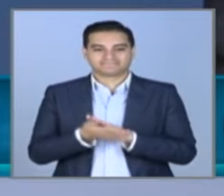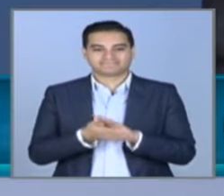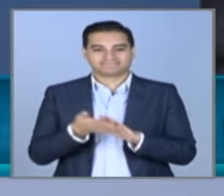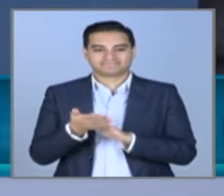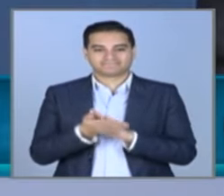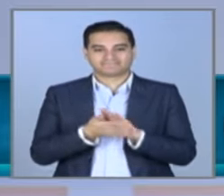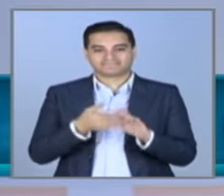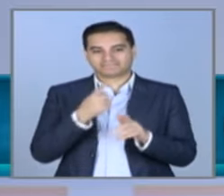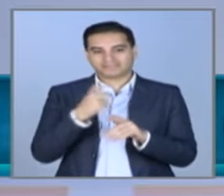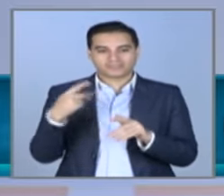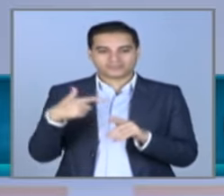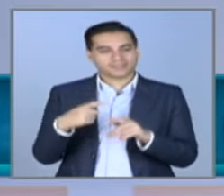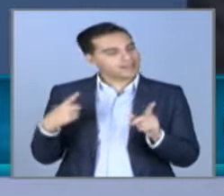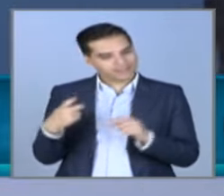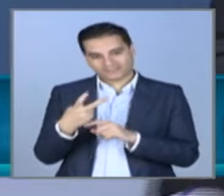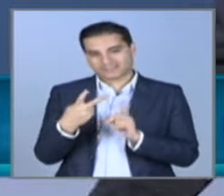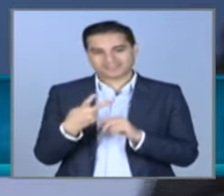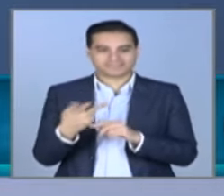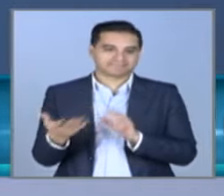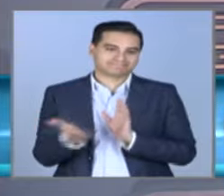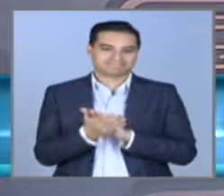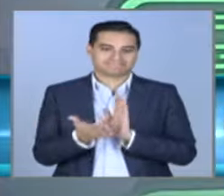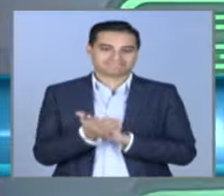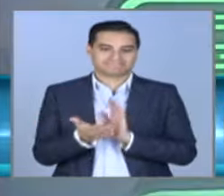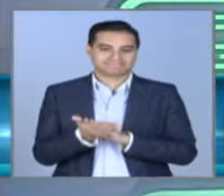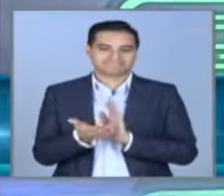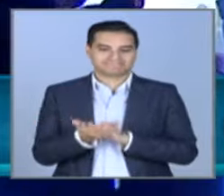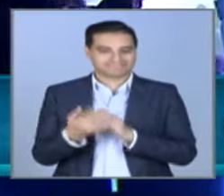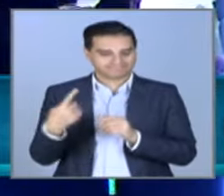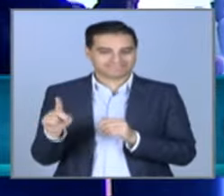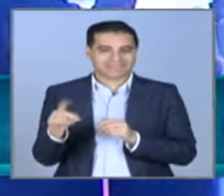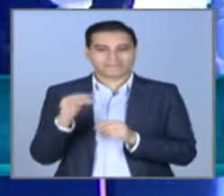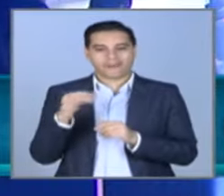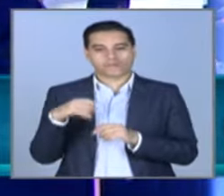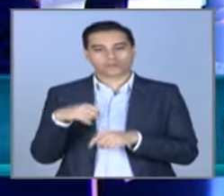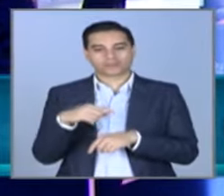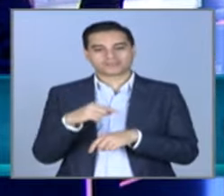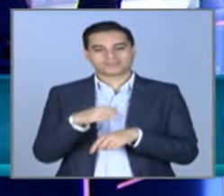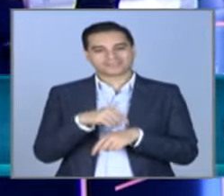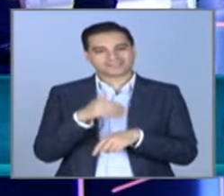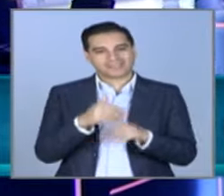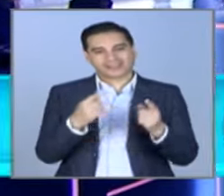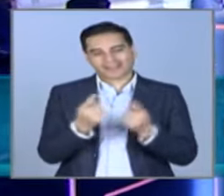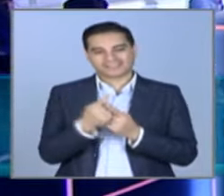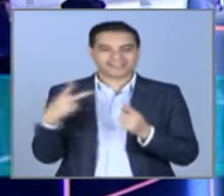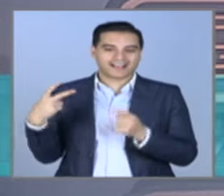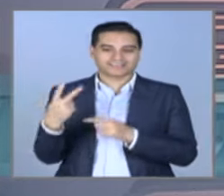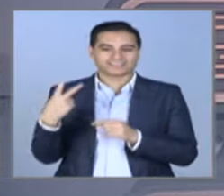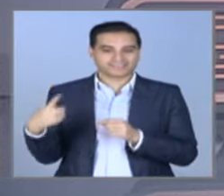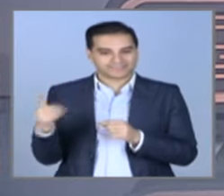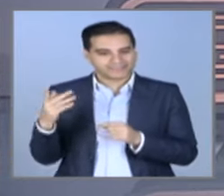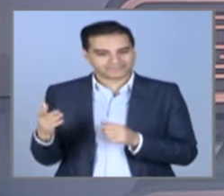مية تمانية وستين. الهدف الثاني حضرتك يا محمود، الهدف